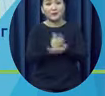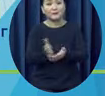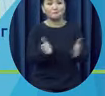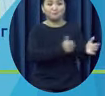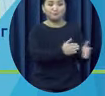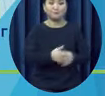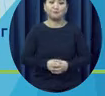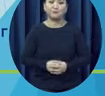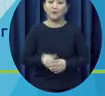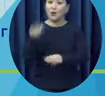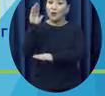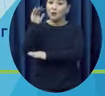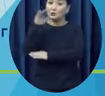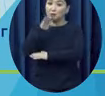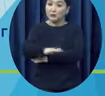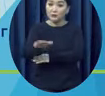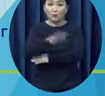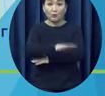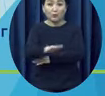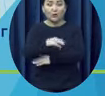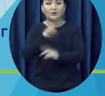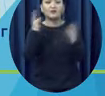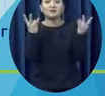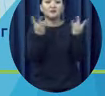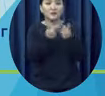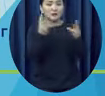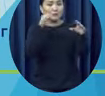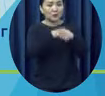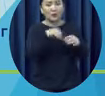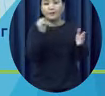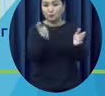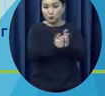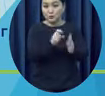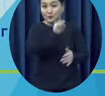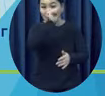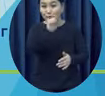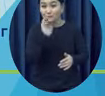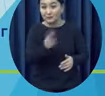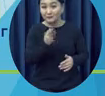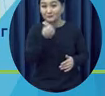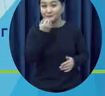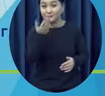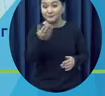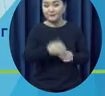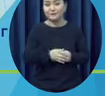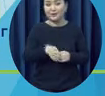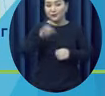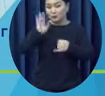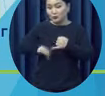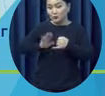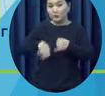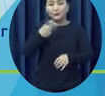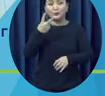За өсвөр насны маань хүүхдийн хувьд бол нийгэмших бол нэн тэргүүний чухал асуудал гэж ярьсан тийм ээ. Тэгэхээр одоо сүүлийн үед ковидаас олоод